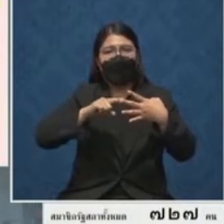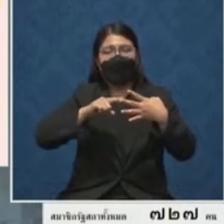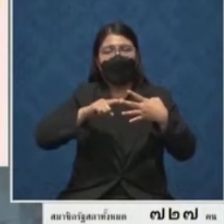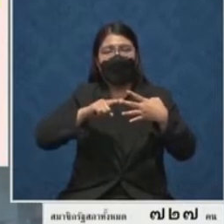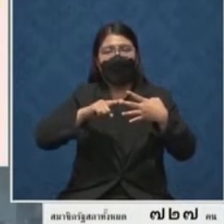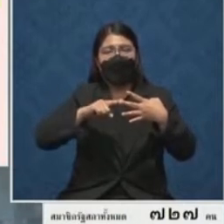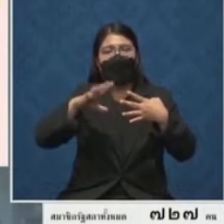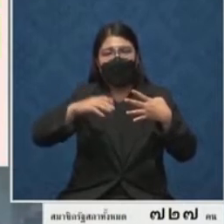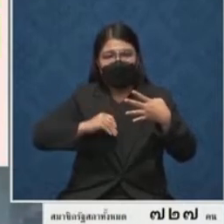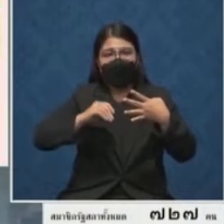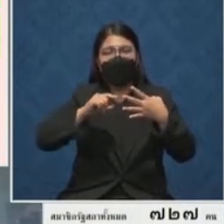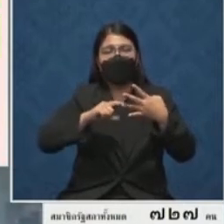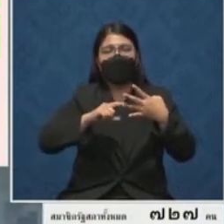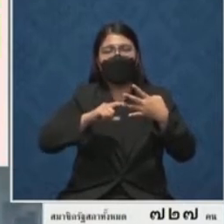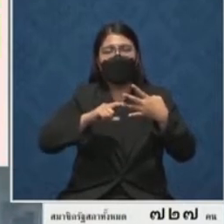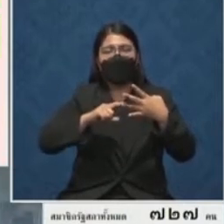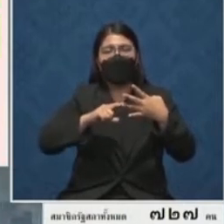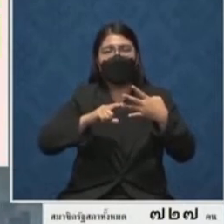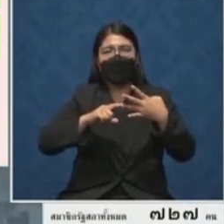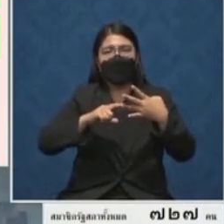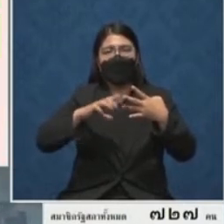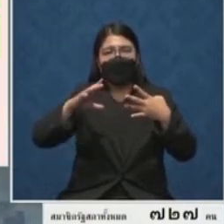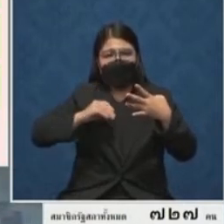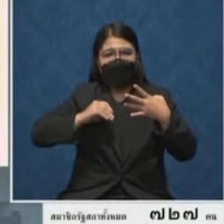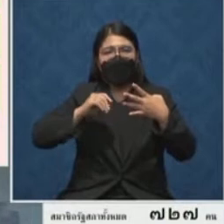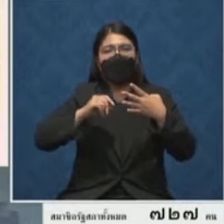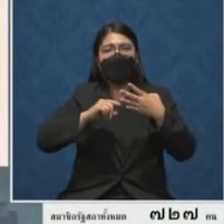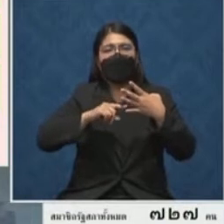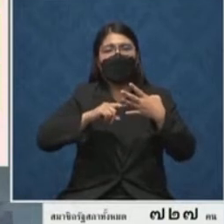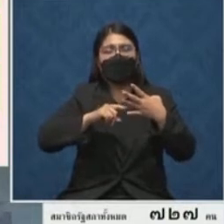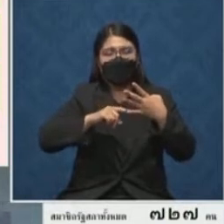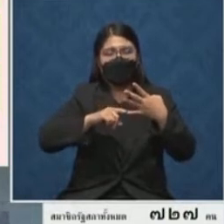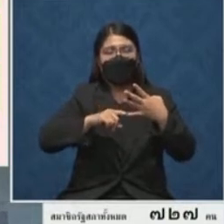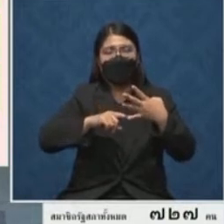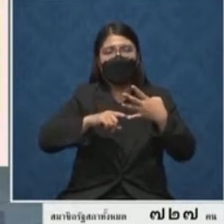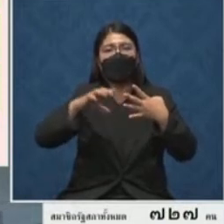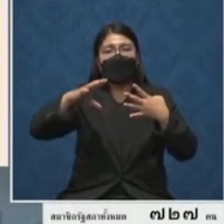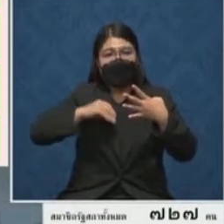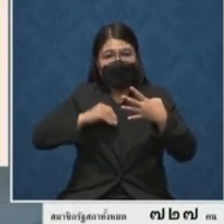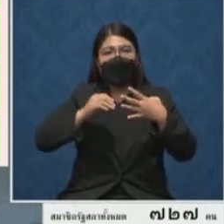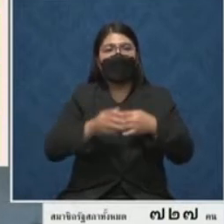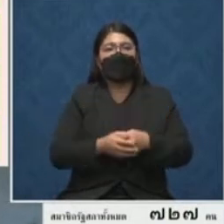2รับหลักการ3รับหลักการ4รับหลักการครับ